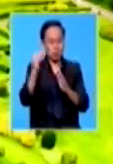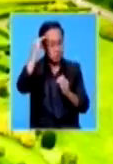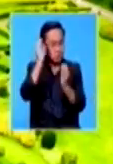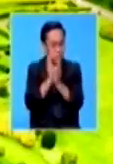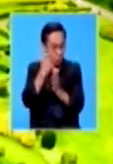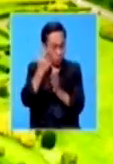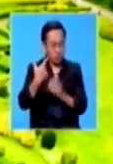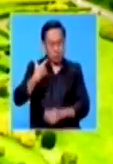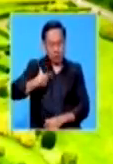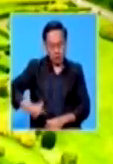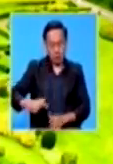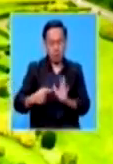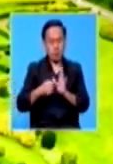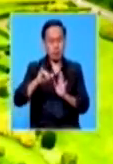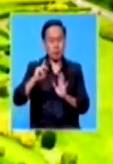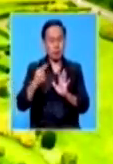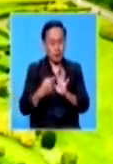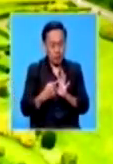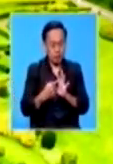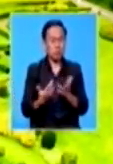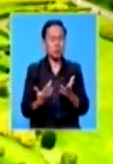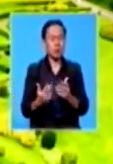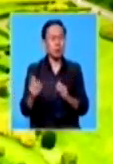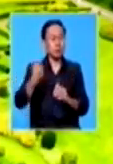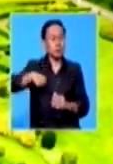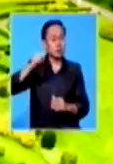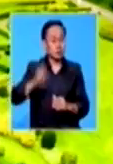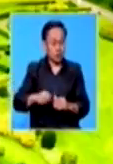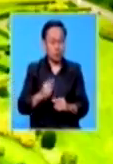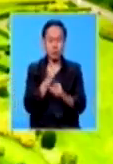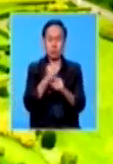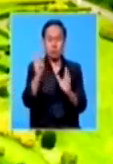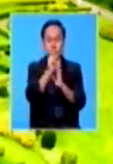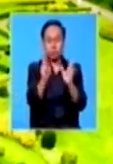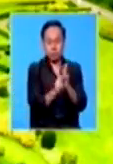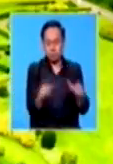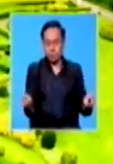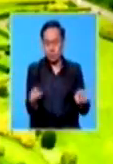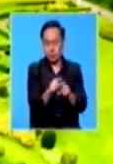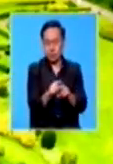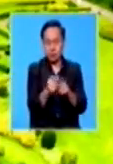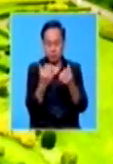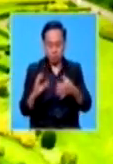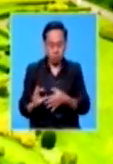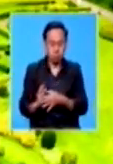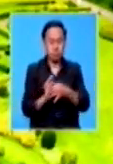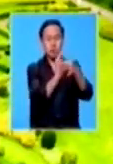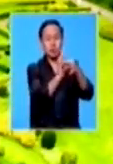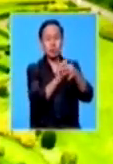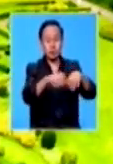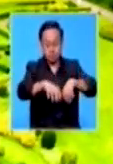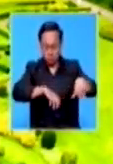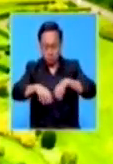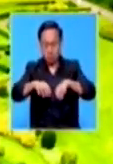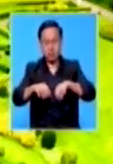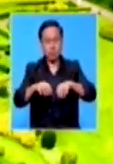งด้วยเส้นสายด้วยพวกมันไม่ใช่ทุกคนอยู่ใต้กฎหมายเดียวกันนะครับเพราะนั้นเราต้องมีการจัดการบริหาร